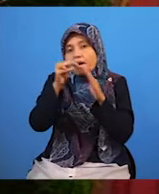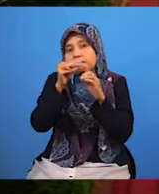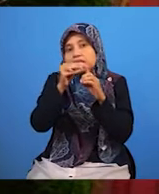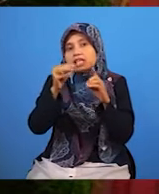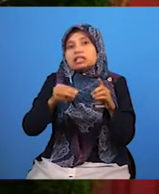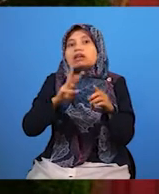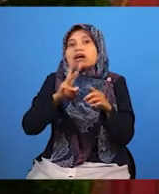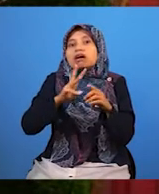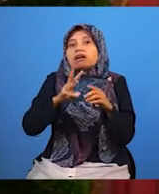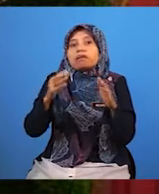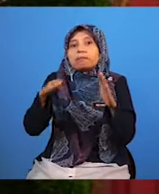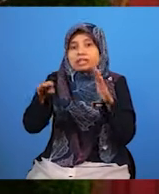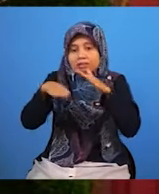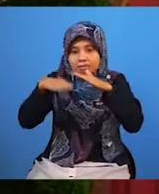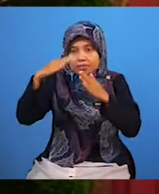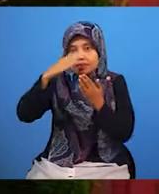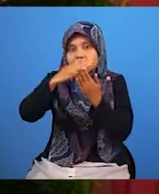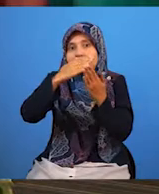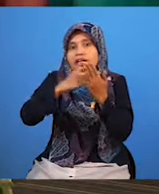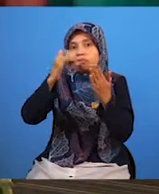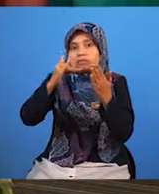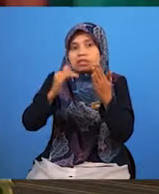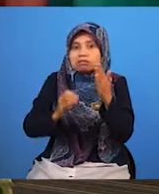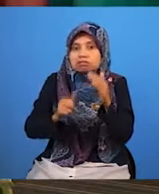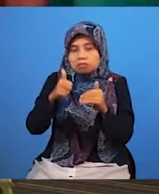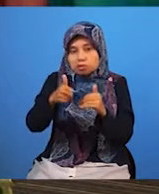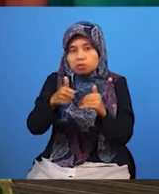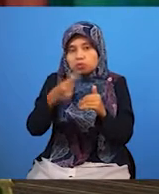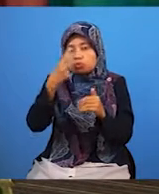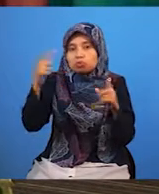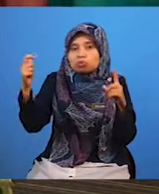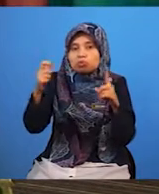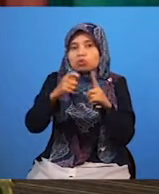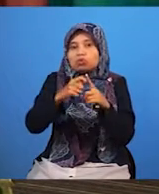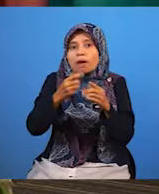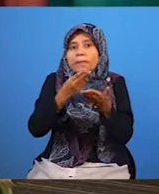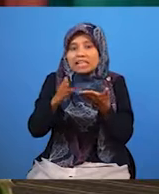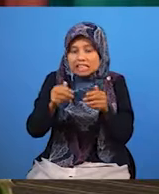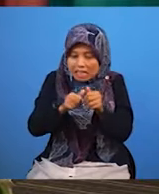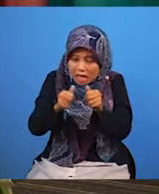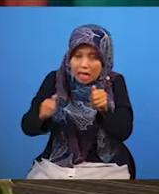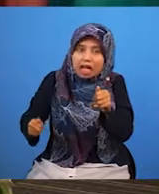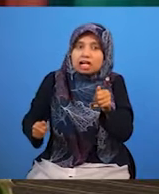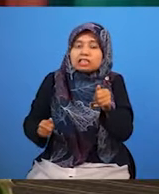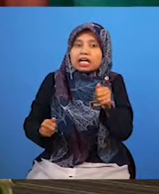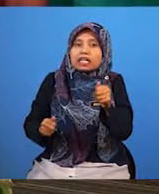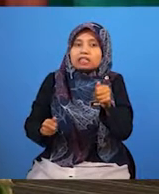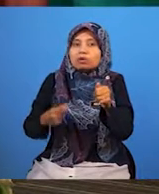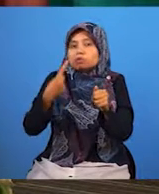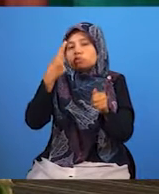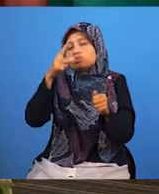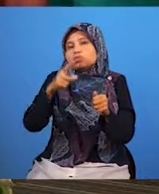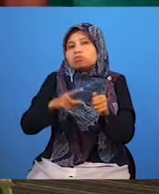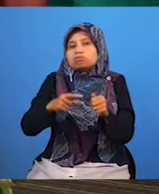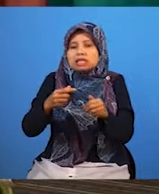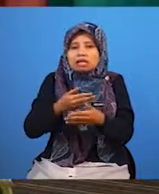sentiasa berada pada tahap yang optimal. Ini adalah bertujuan bagi mengelakkan kadar kematian